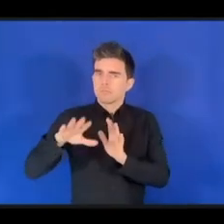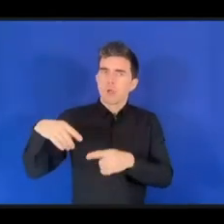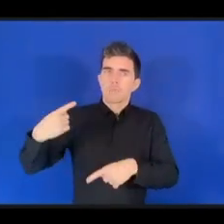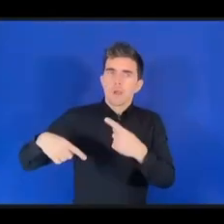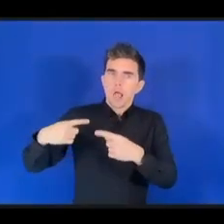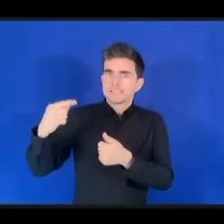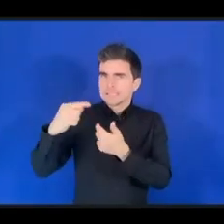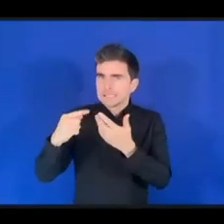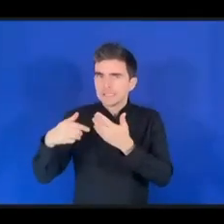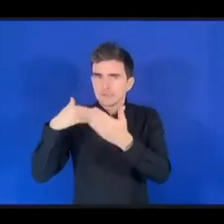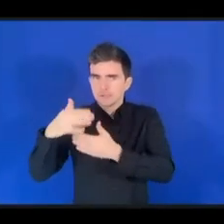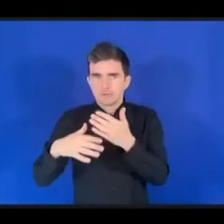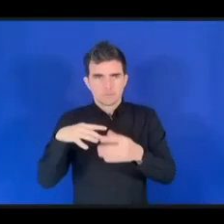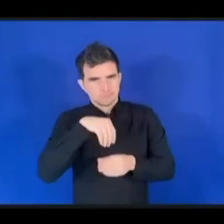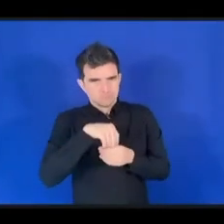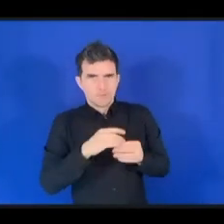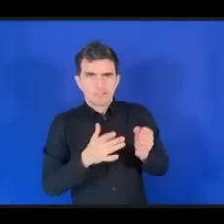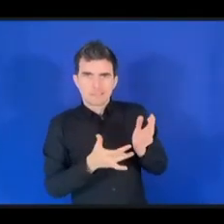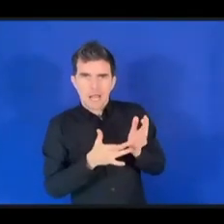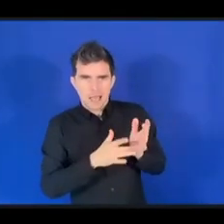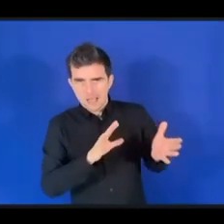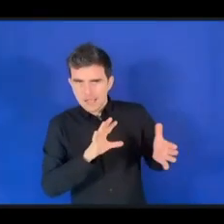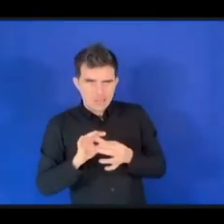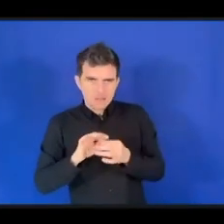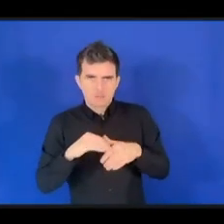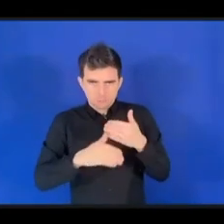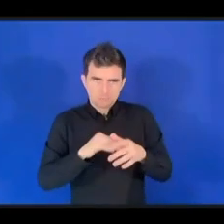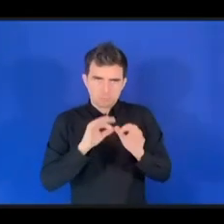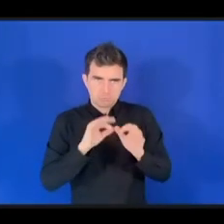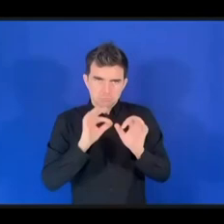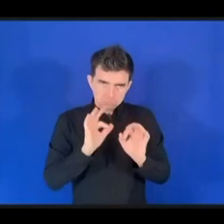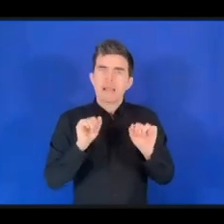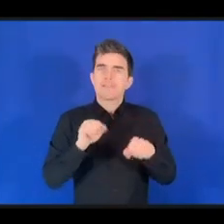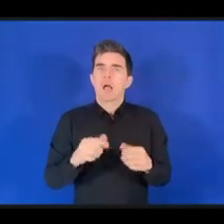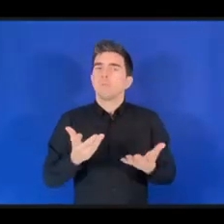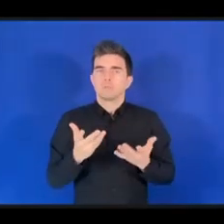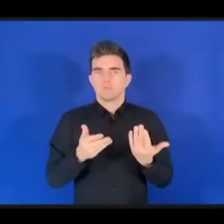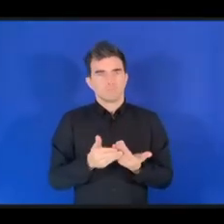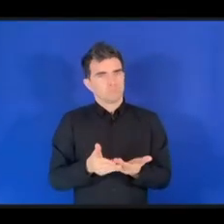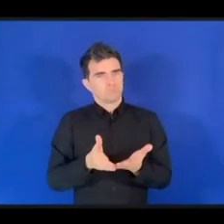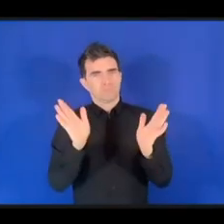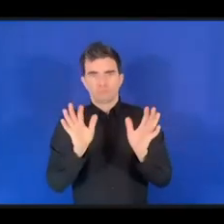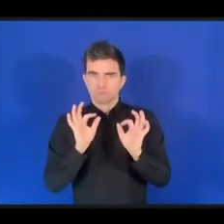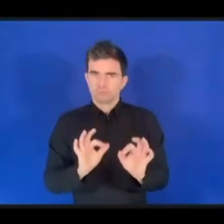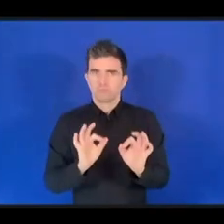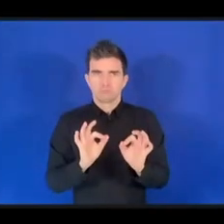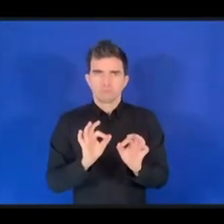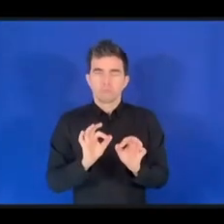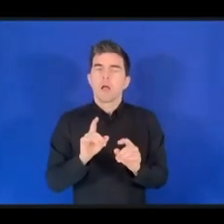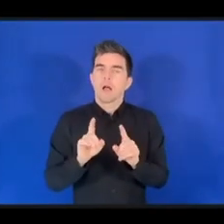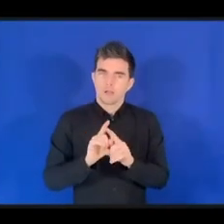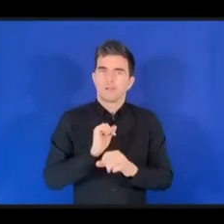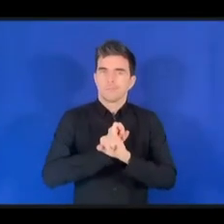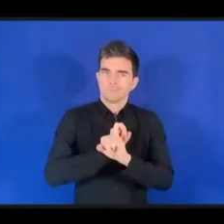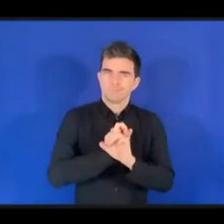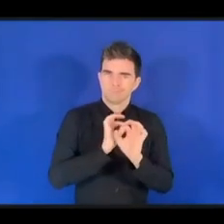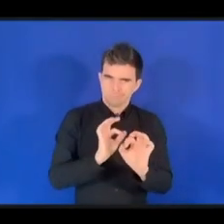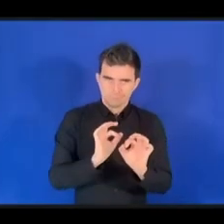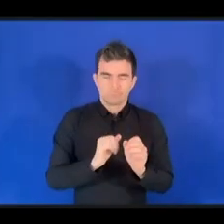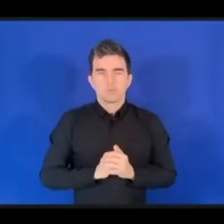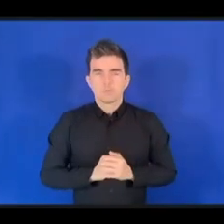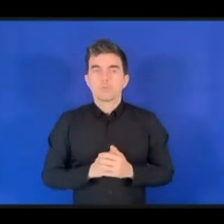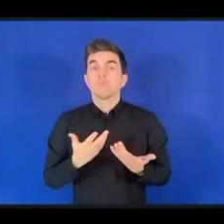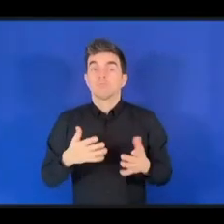app application de la technique pour garantir une architecture ouverte et inclusive en guise de conclusion je voudrais vous donner une